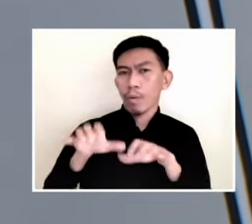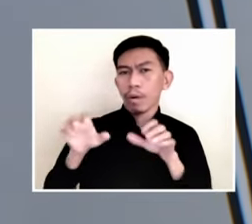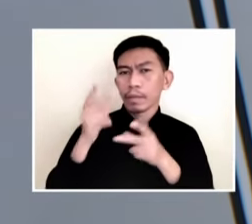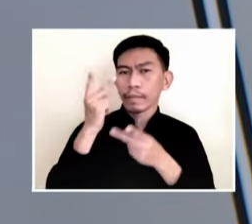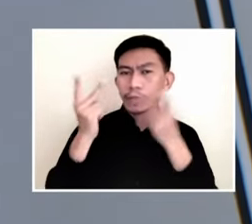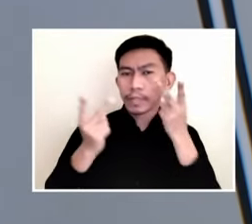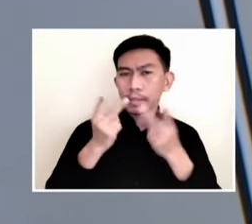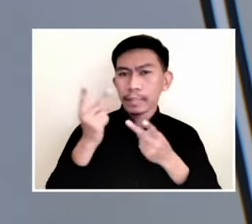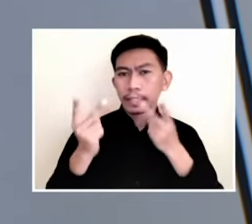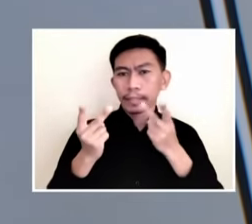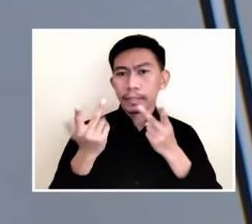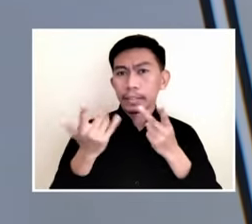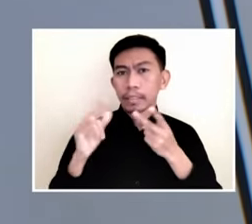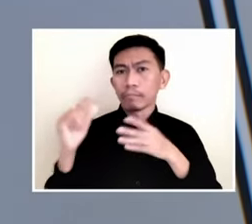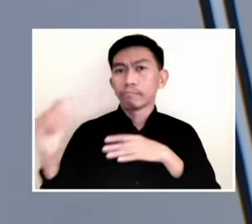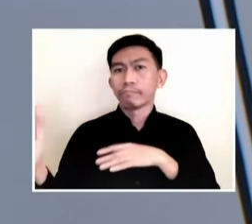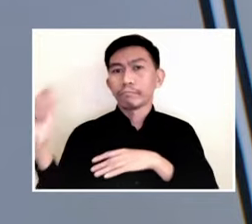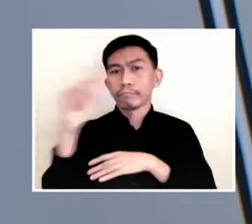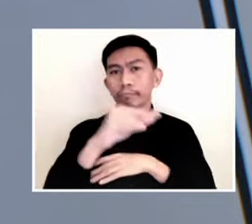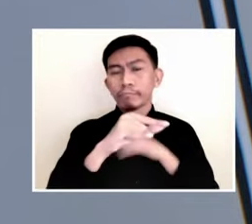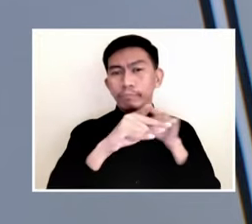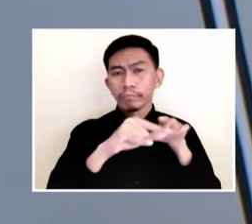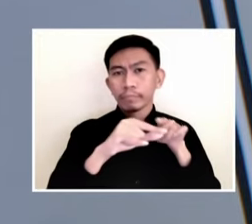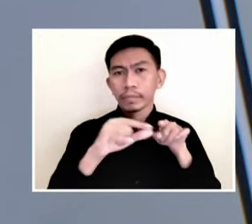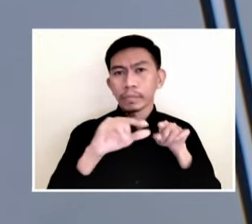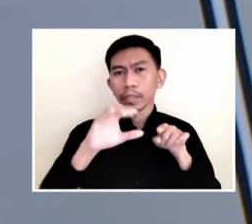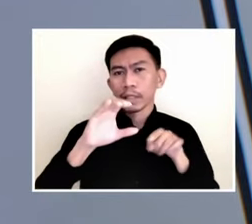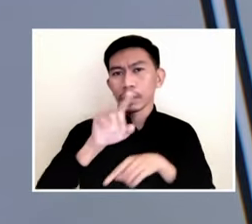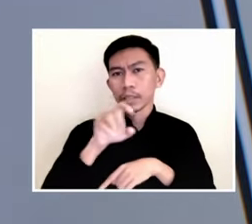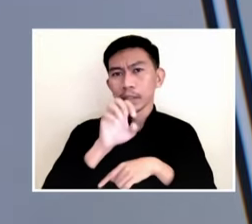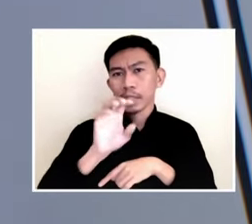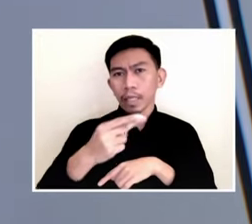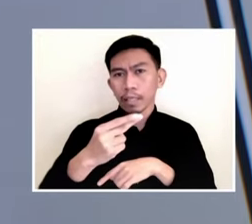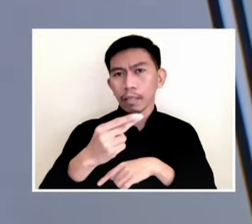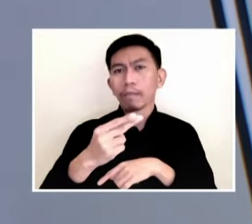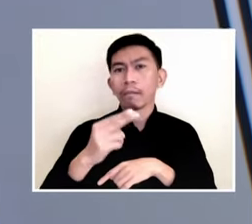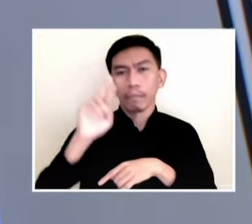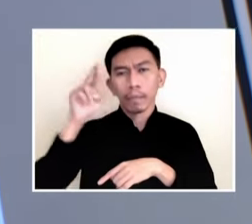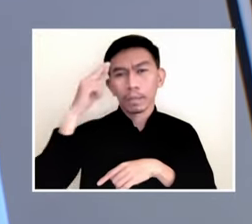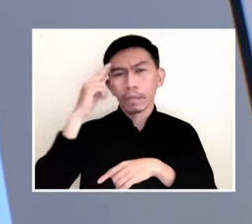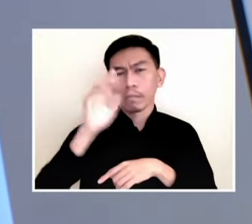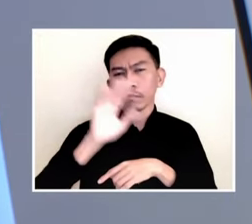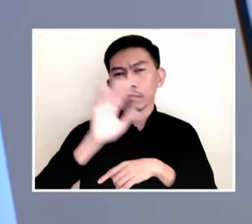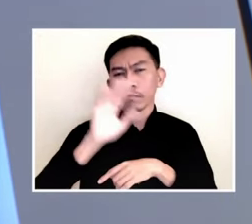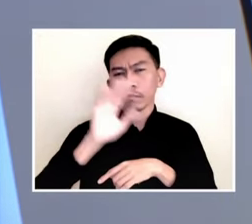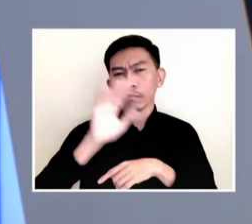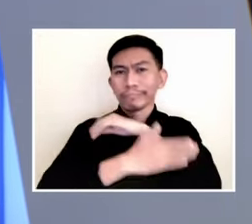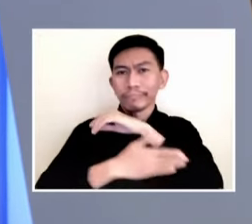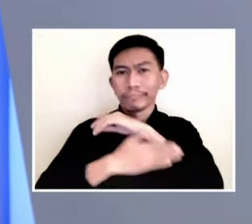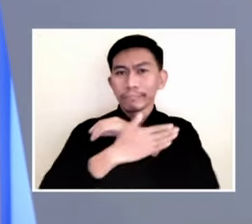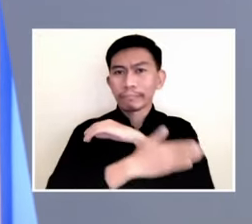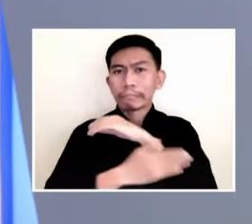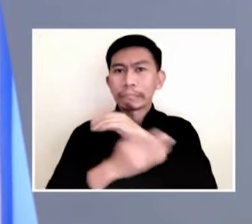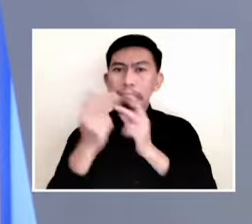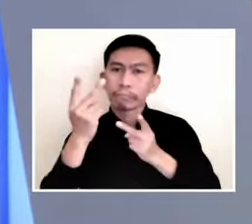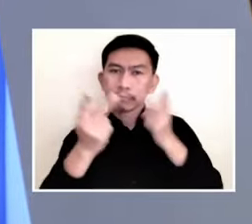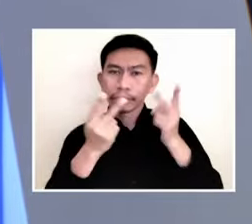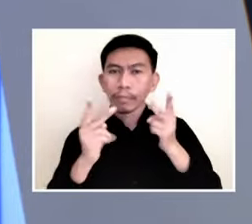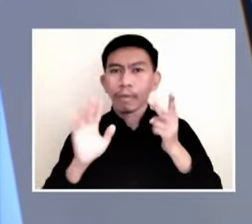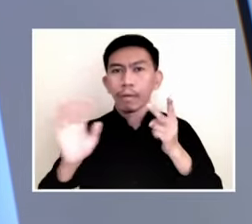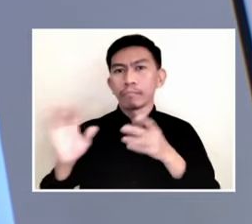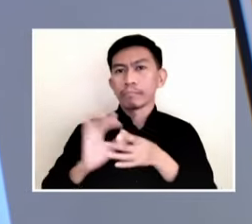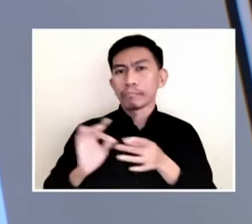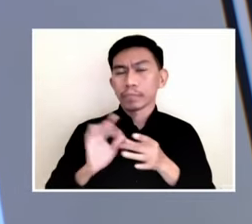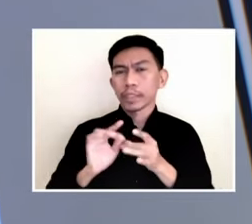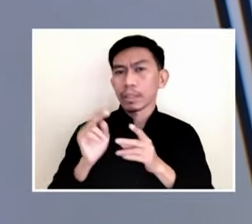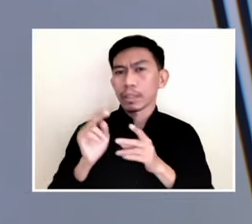rin siya sa Czech Republic para naman sa isang state visit. Gito ng Pangulo, mahalaga ang pagbisita niya sa mga bansang ito, lalo't